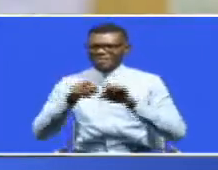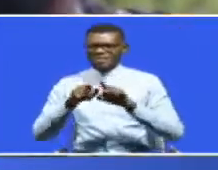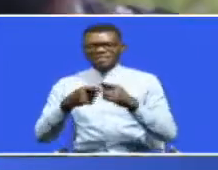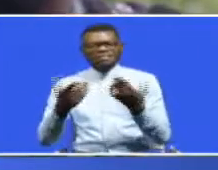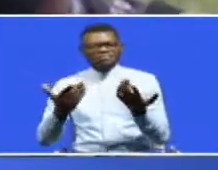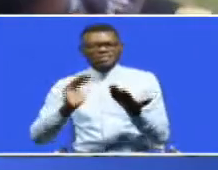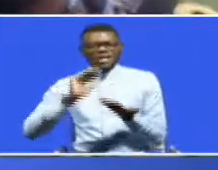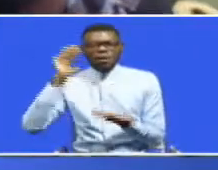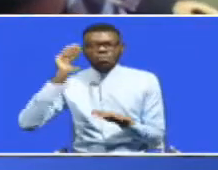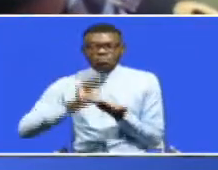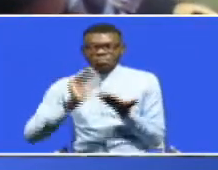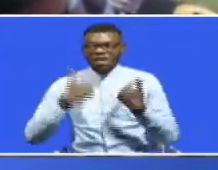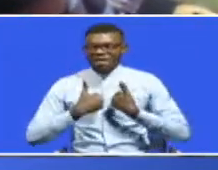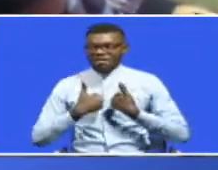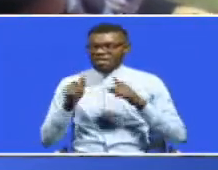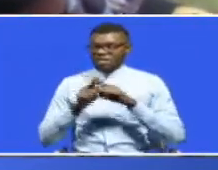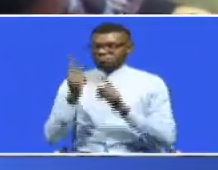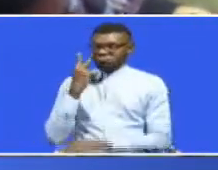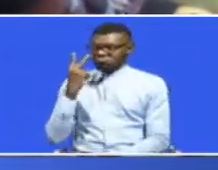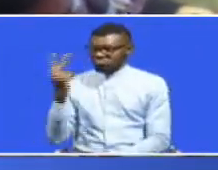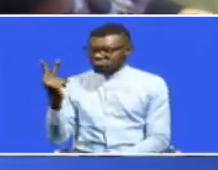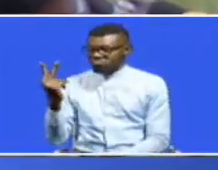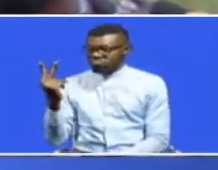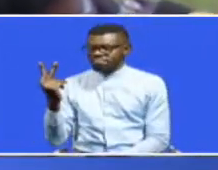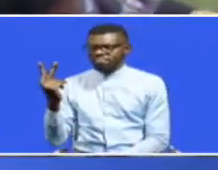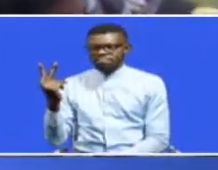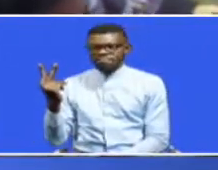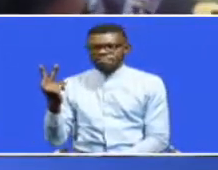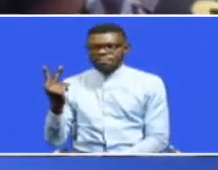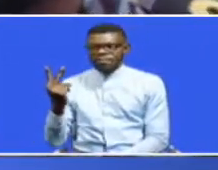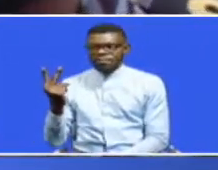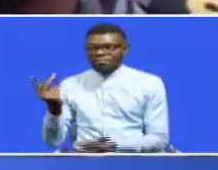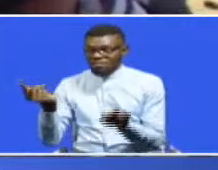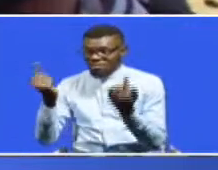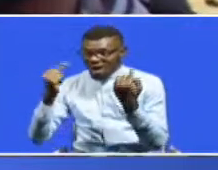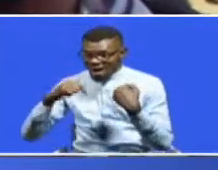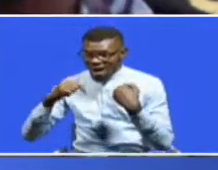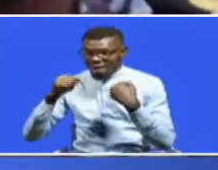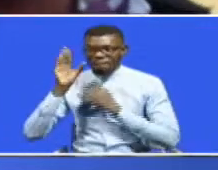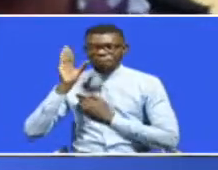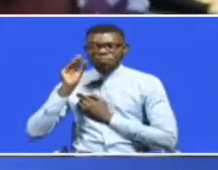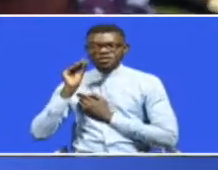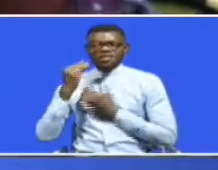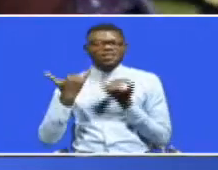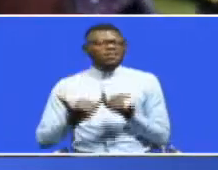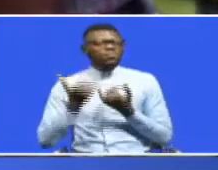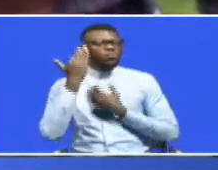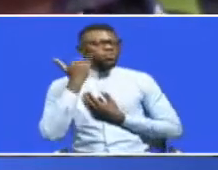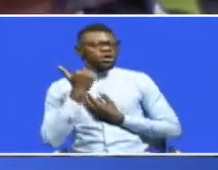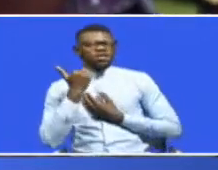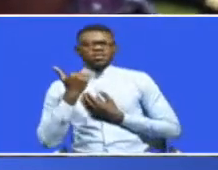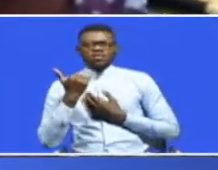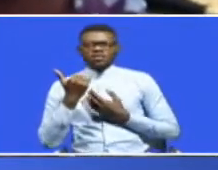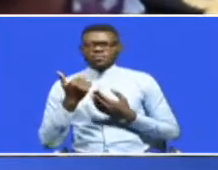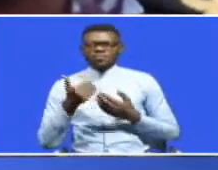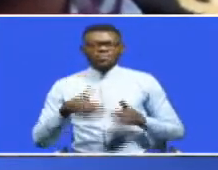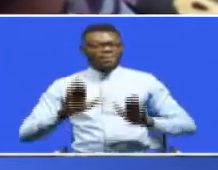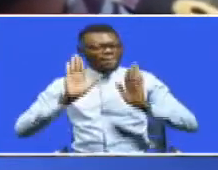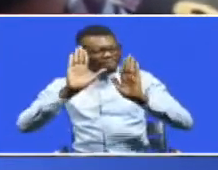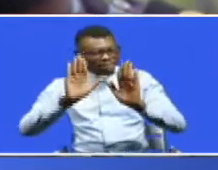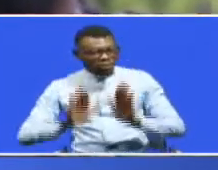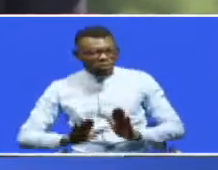inapatikana zamani. And if you look at the issues of management, we need to come here to in Mombasa for this time, particularly because it's a very, very